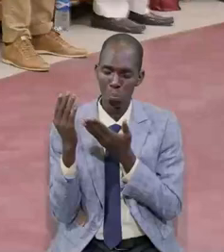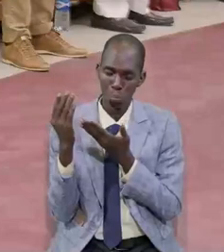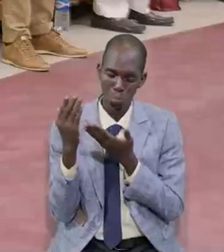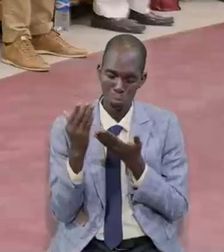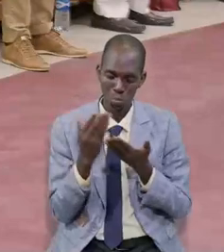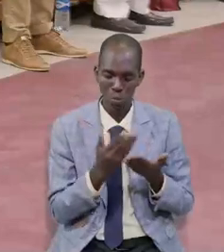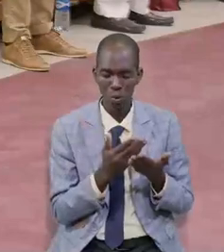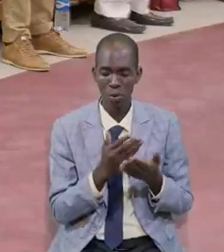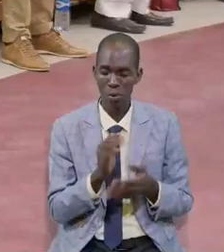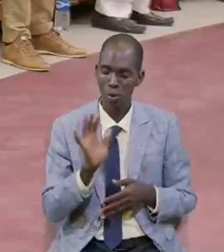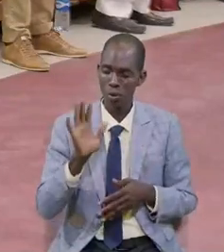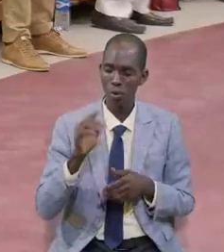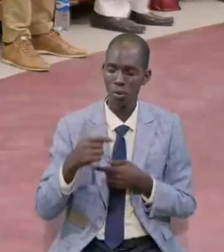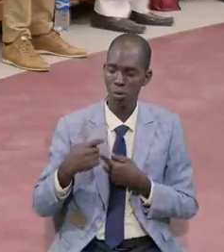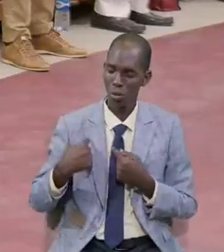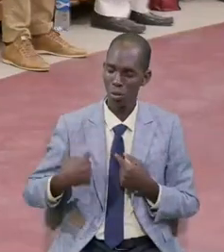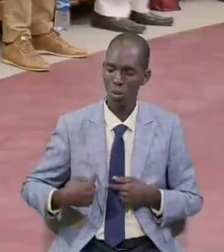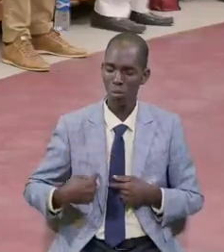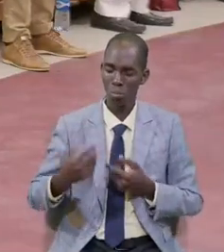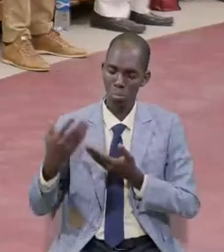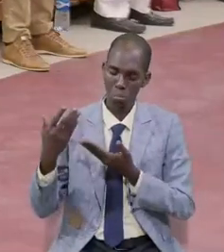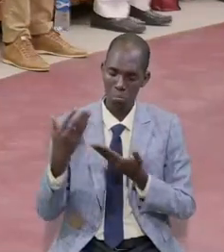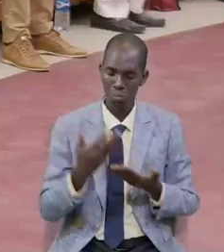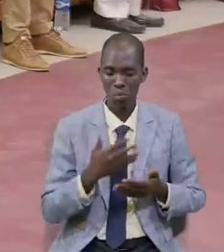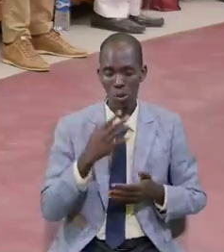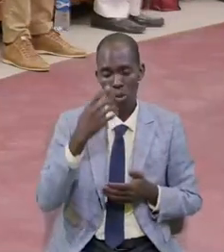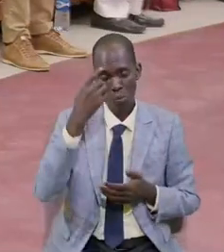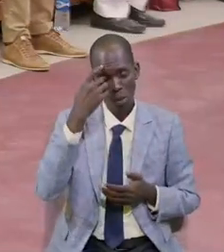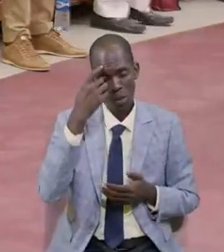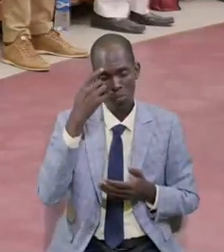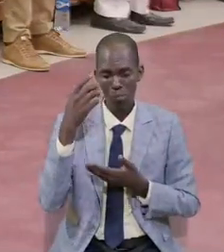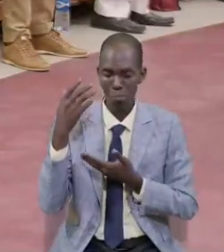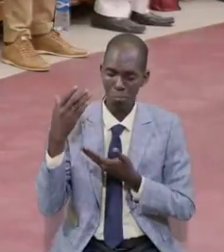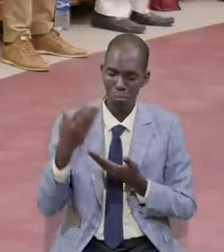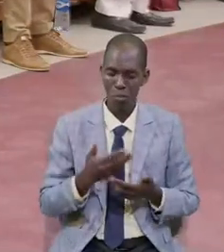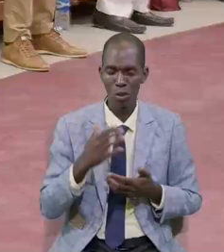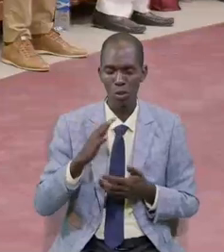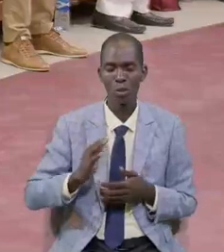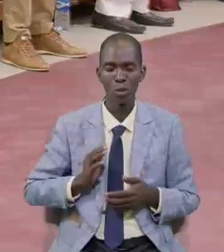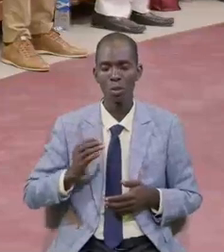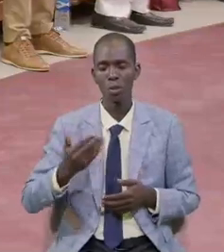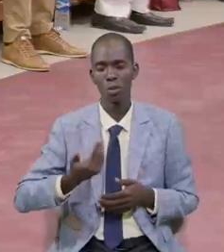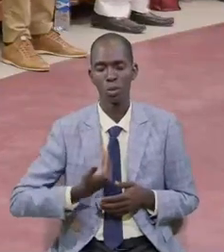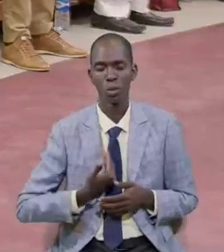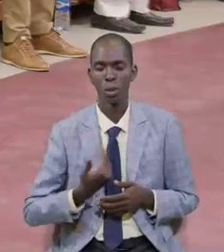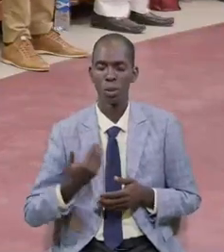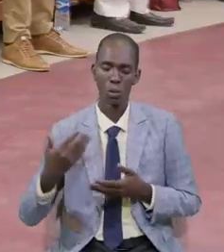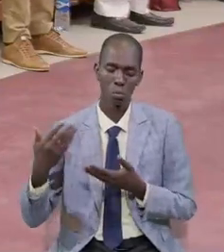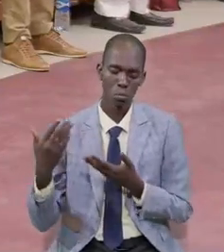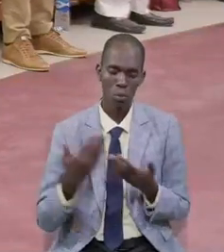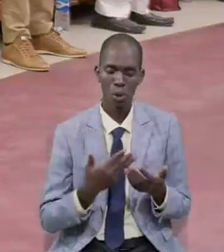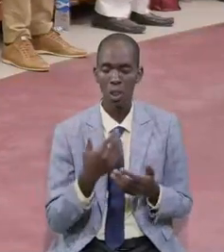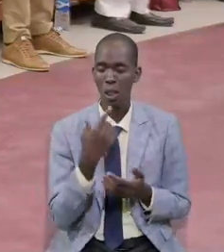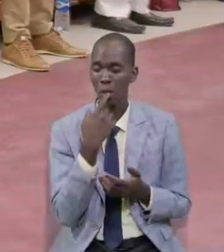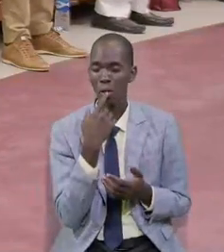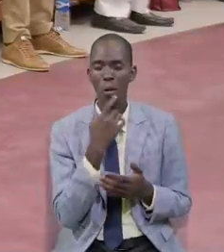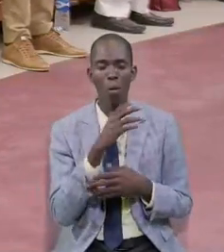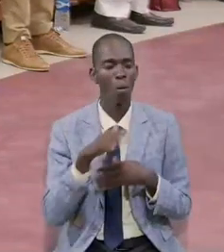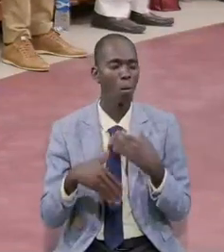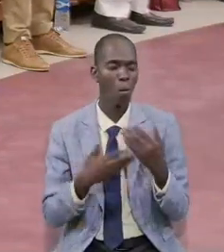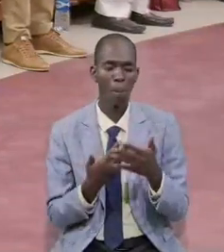Apporter, amener ce cœur, cet esprit, cette âme et la langue